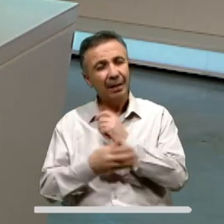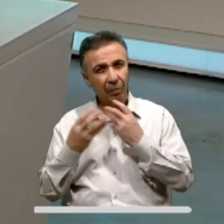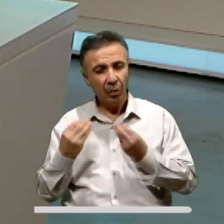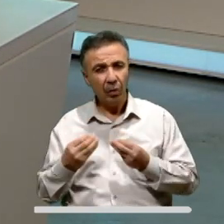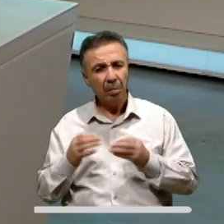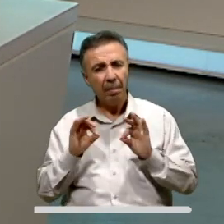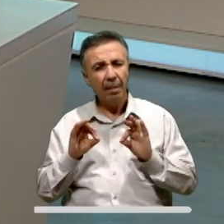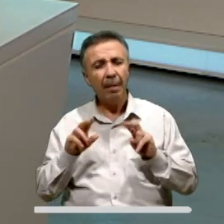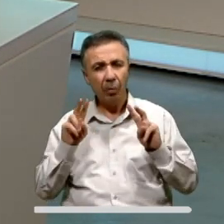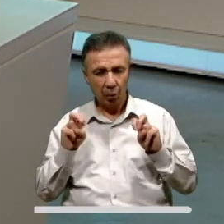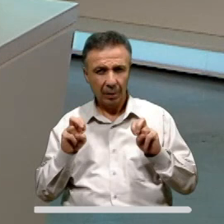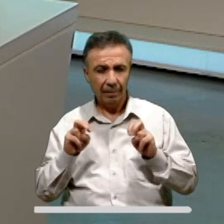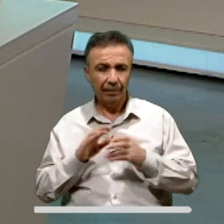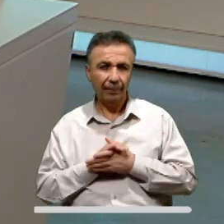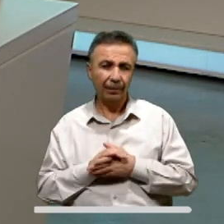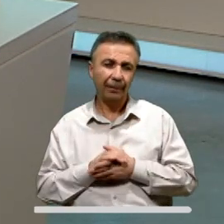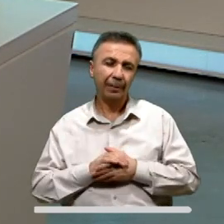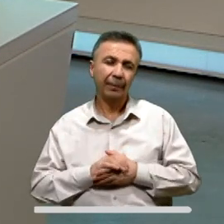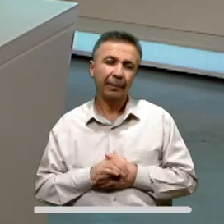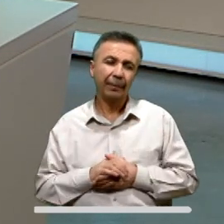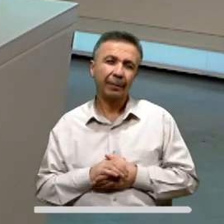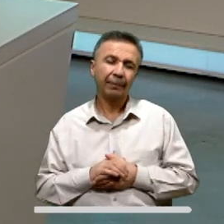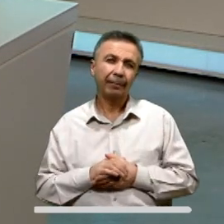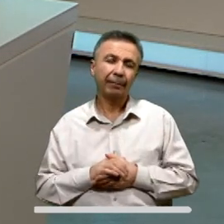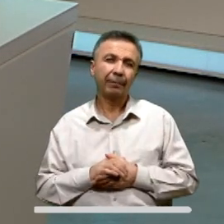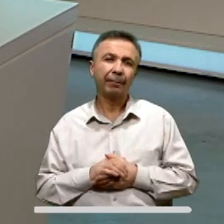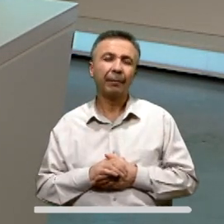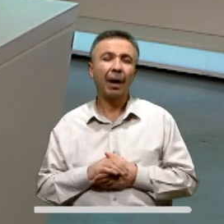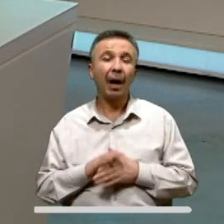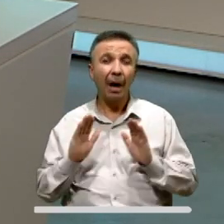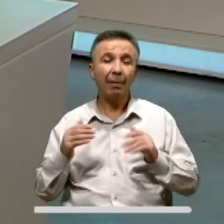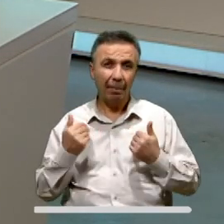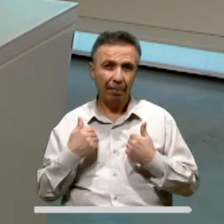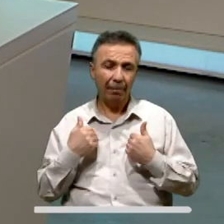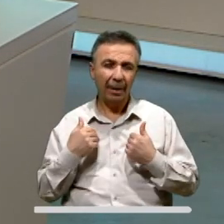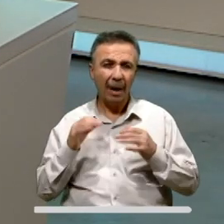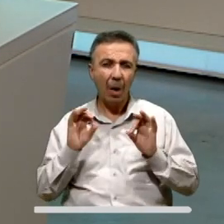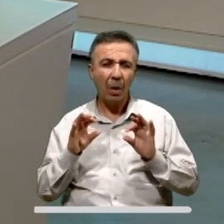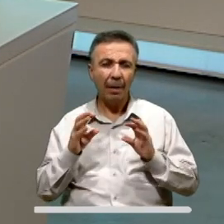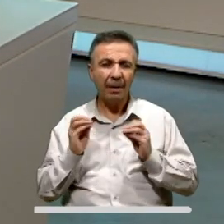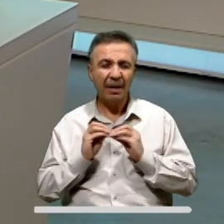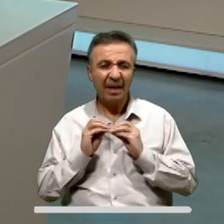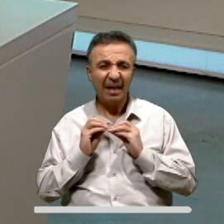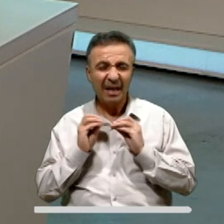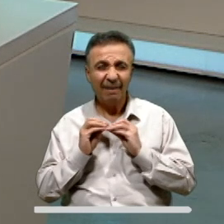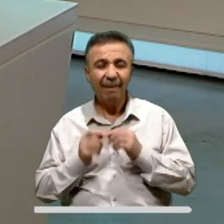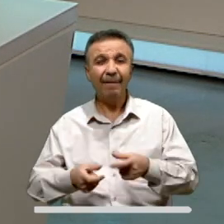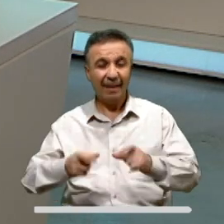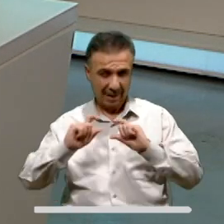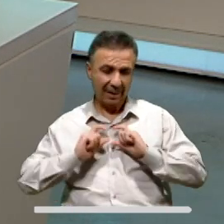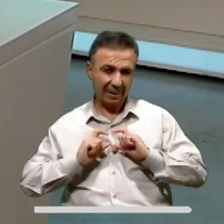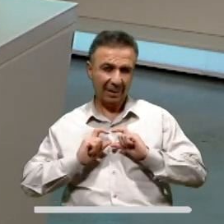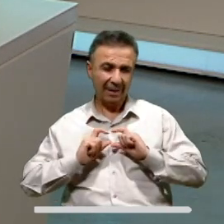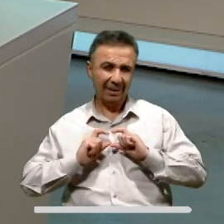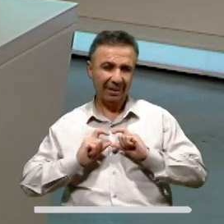Her konuda yani Allah'ın yanında kalsın. Hı hı. Ama bana öyle bir iftira attı ki altından